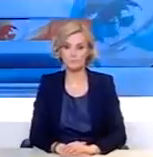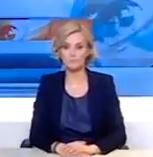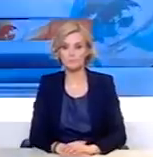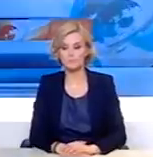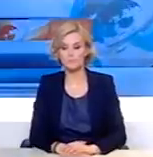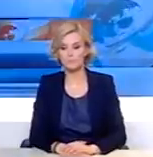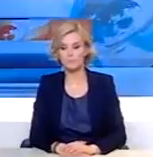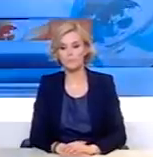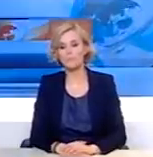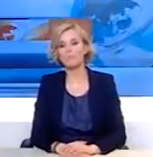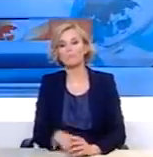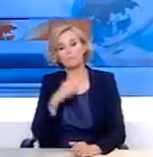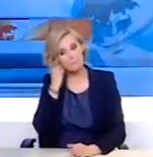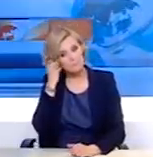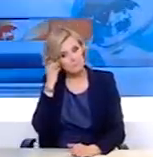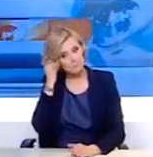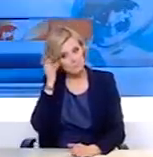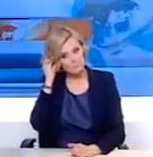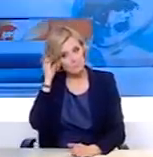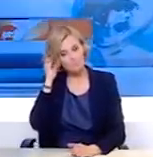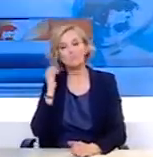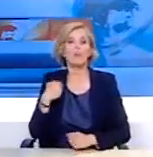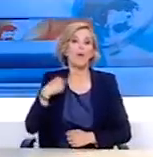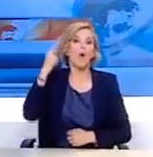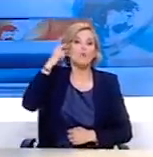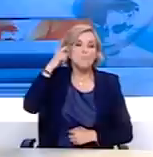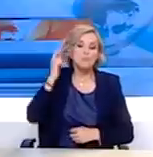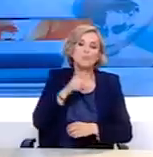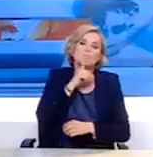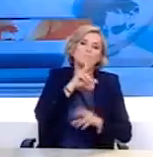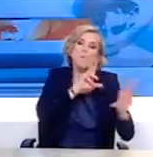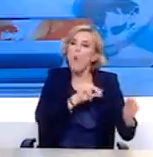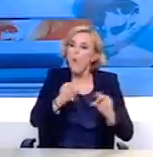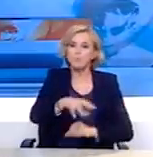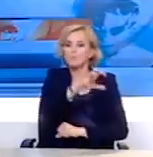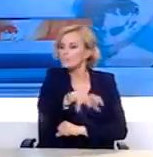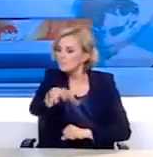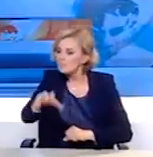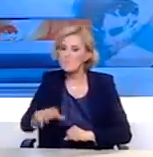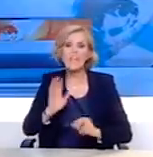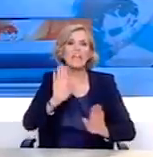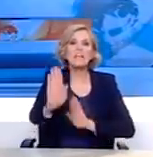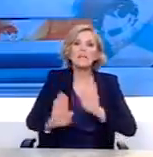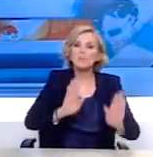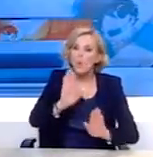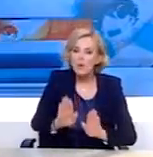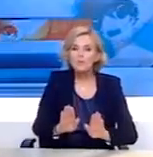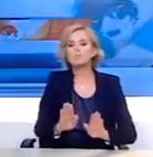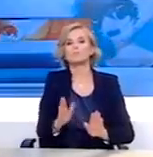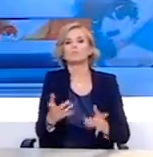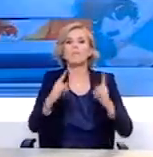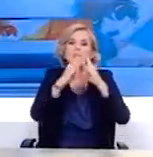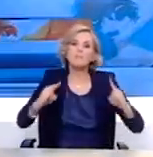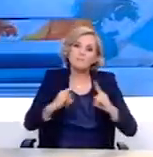Νομίζω σε κάθε κοινωνία, σε κάθε δομή, σε κάθε γειτονιά υπάρχουν εκείνοι που πιστεύουν ότι μπορούν να λειτουργήσουν πέρα από τον